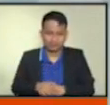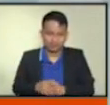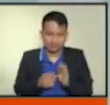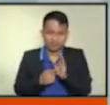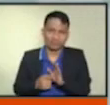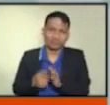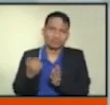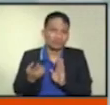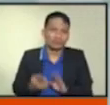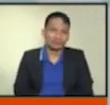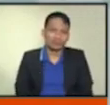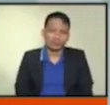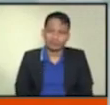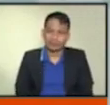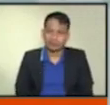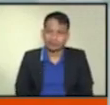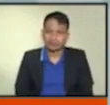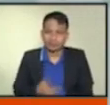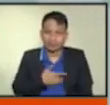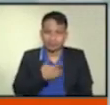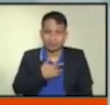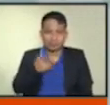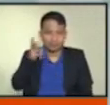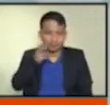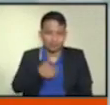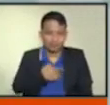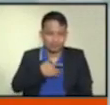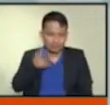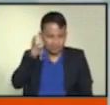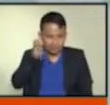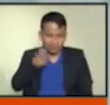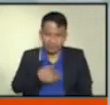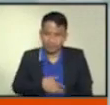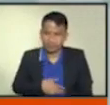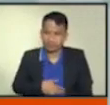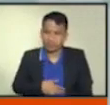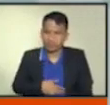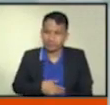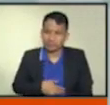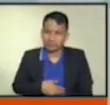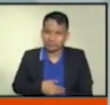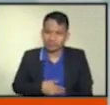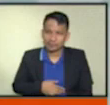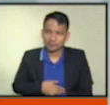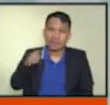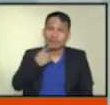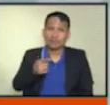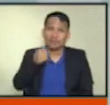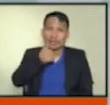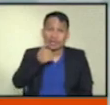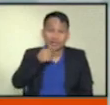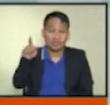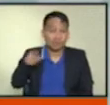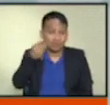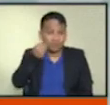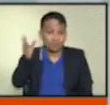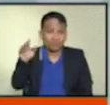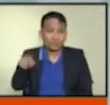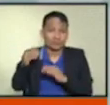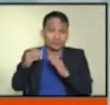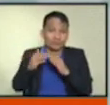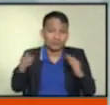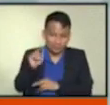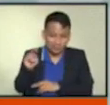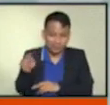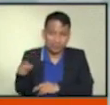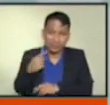para may ebidensya lang sir. Anong naramdaman mo nung marinig mo yun? Parang pa na, sir. Nagawa din po yan. Nung umuwi po ako ng bahay